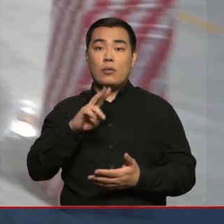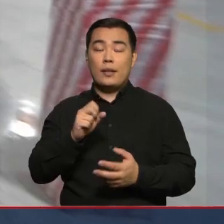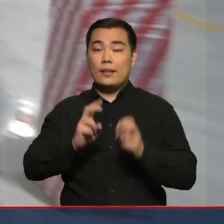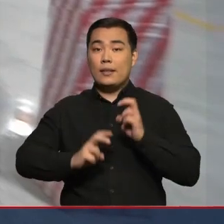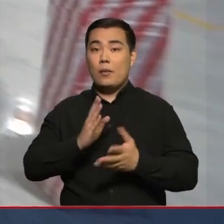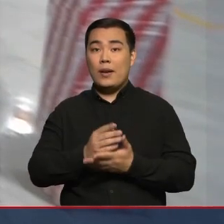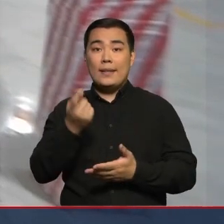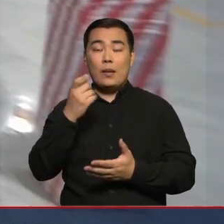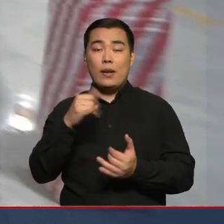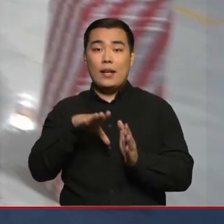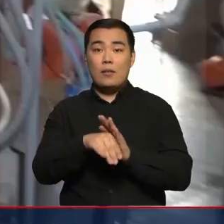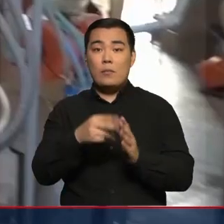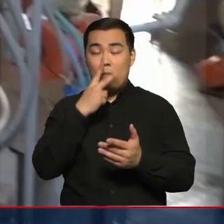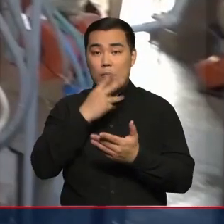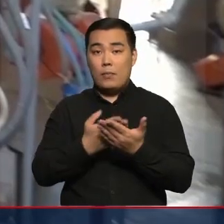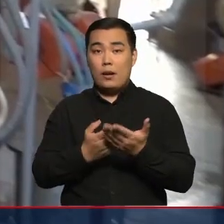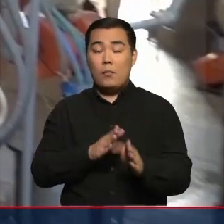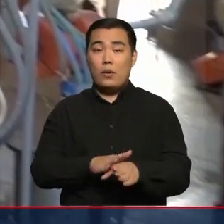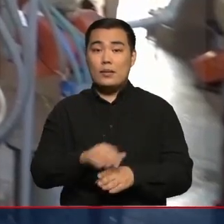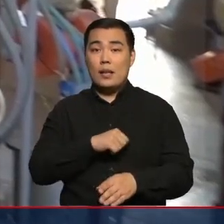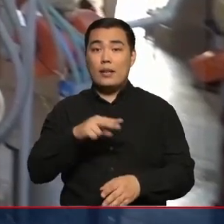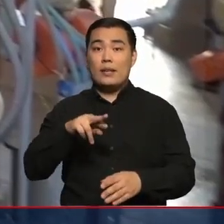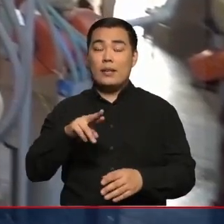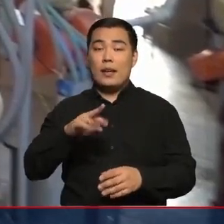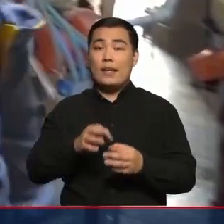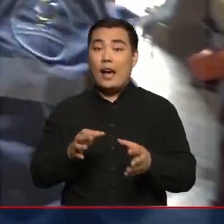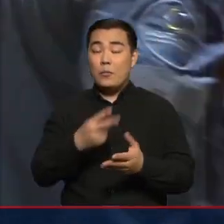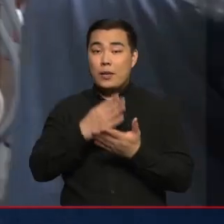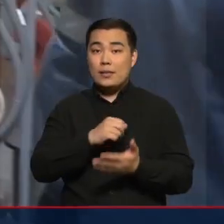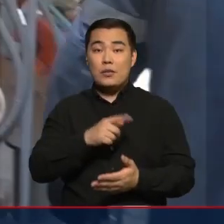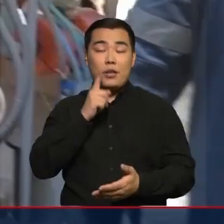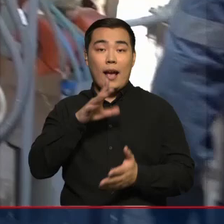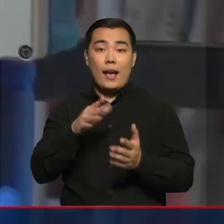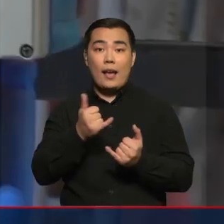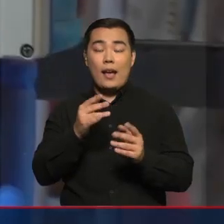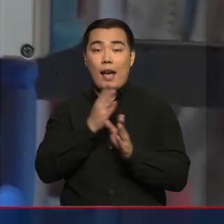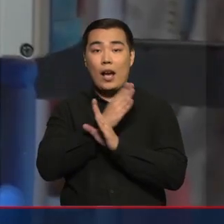өндіріледі. Химиялық элементті толық өңдеу, ядролық кластермен қатар жасыл экономиканы қатар